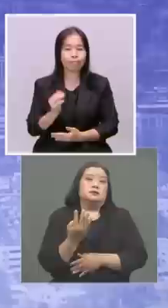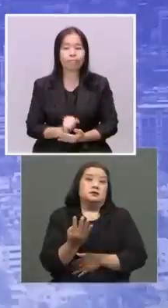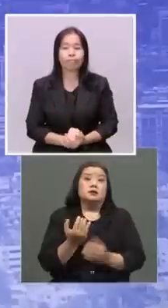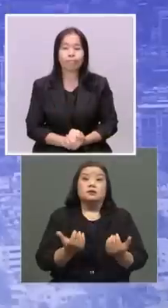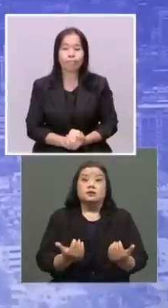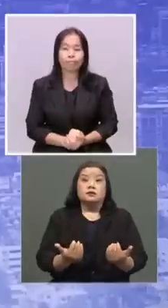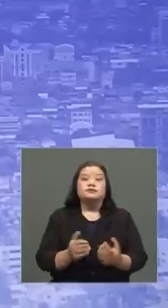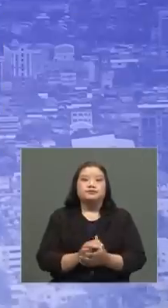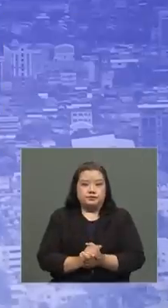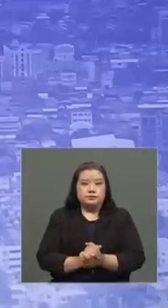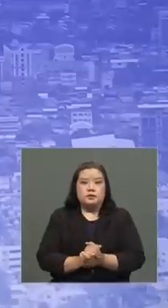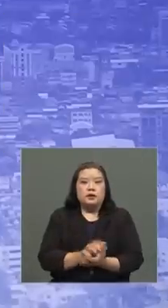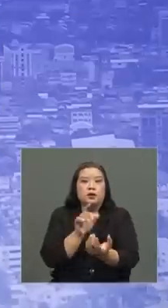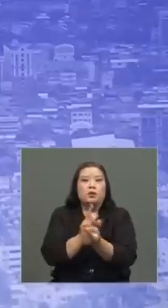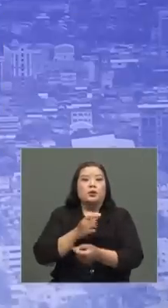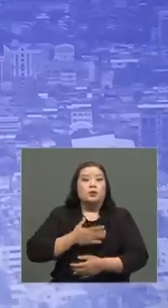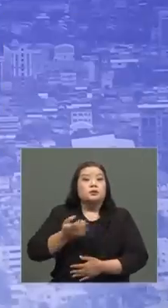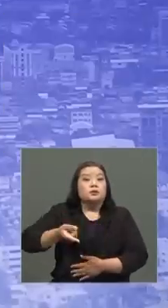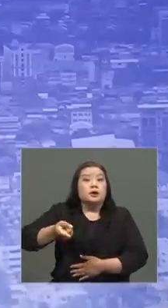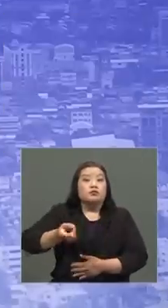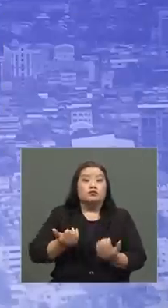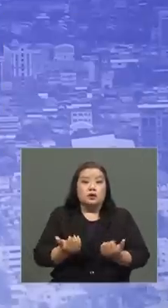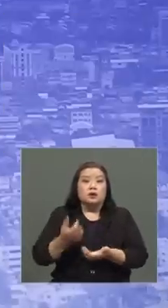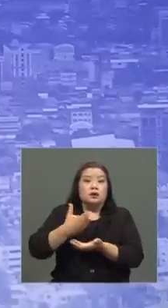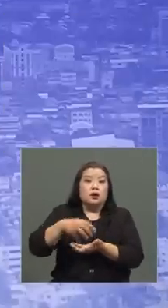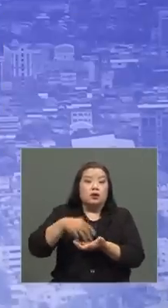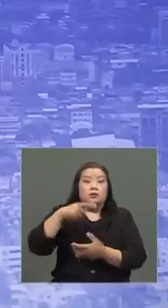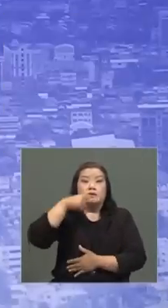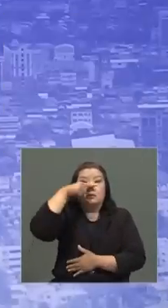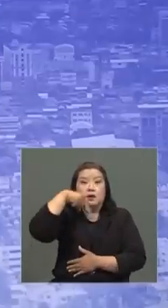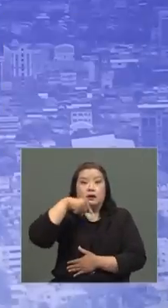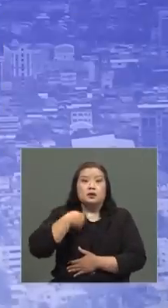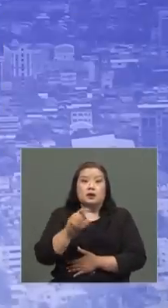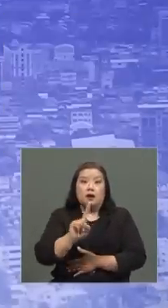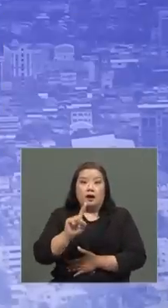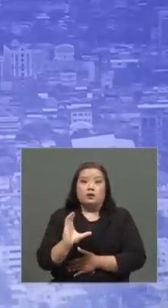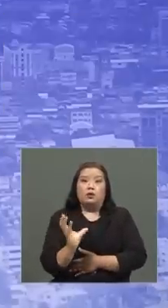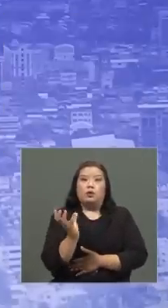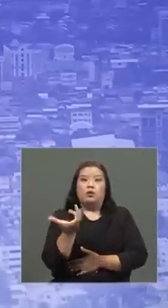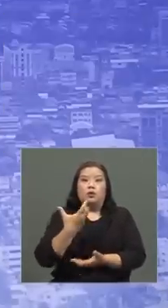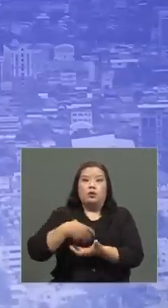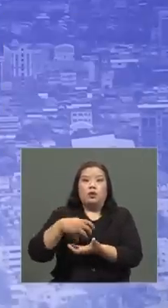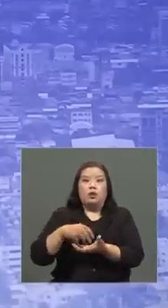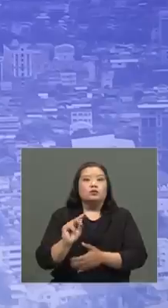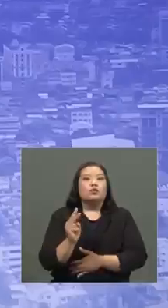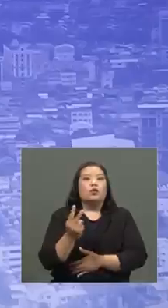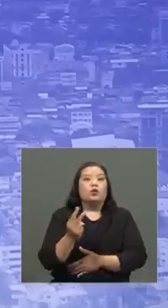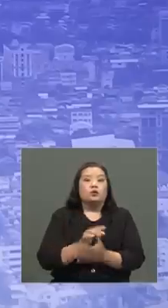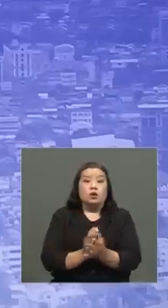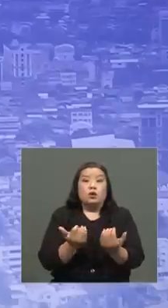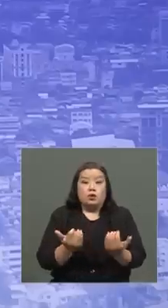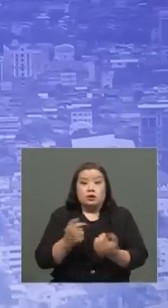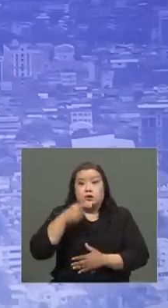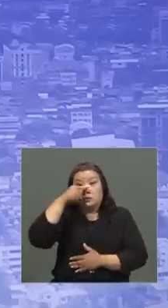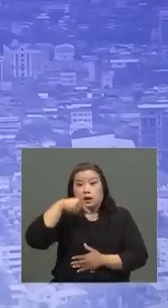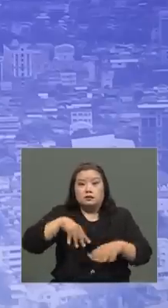ค่ะเช่นเคยนะครับมาที่สถานการณ์ของไทยและของโลกก่อนเลยนะครับวันนี้อันดับของไทยอยู่ที่อันดับ